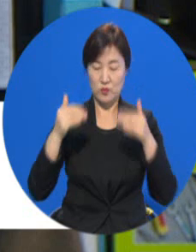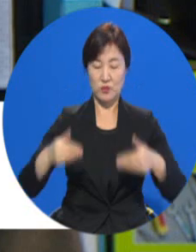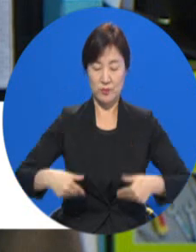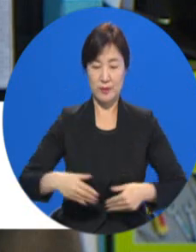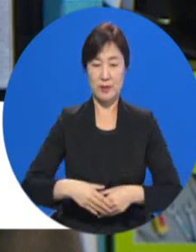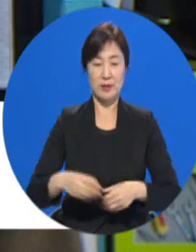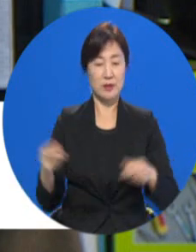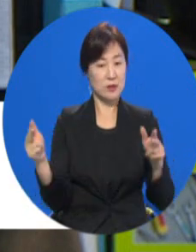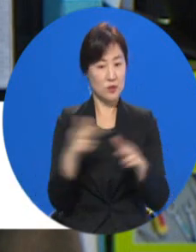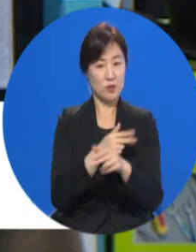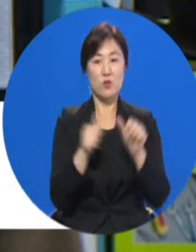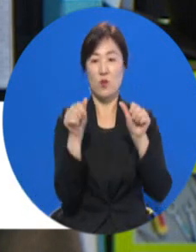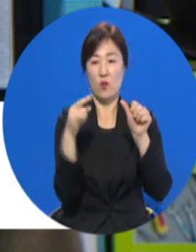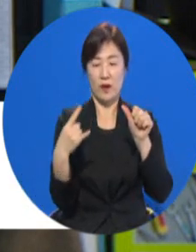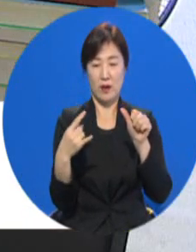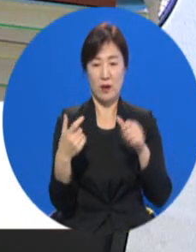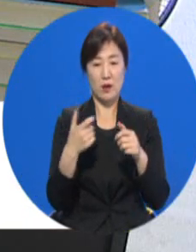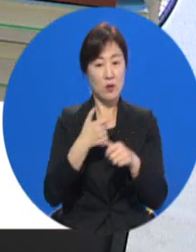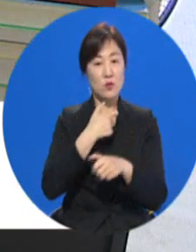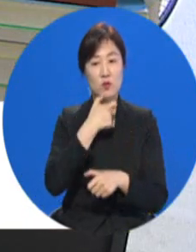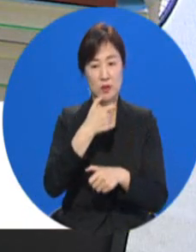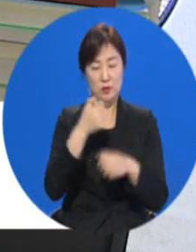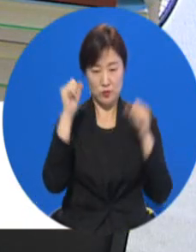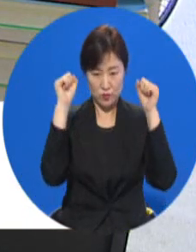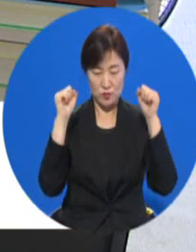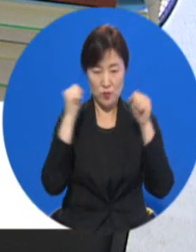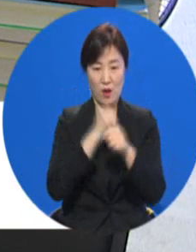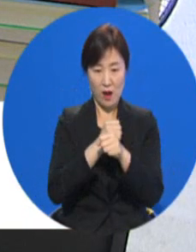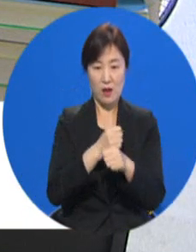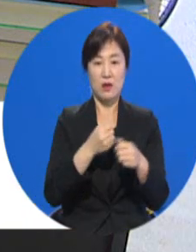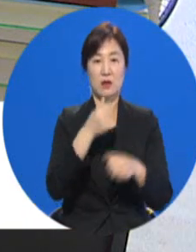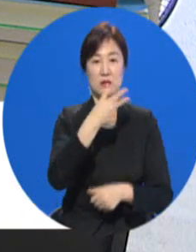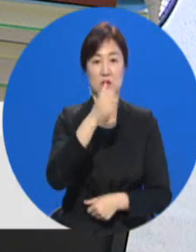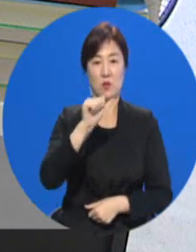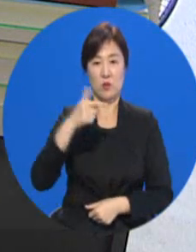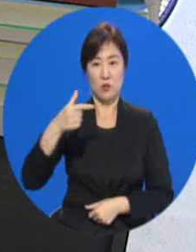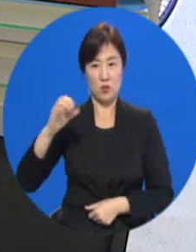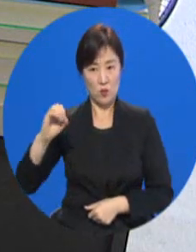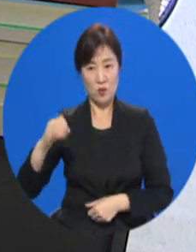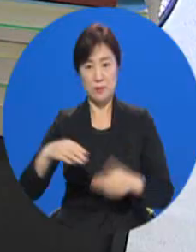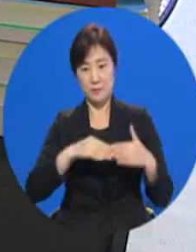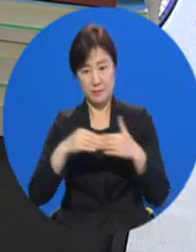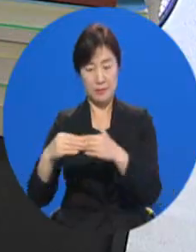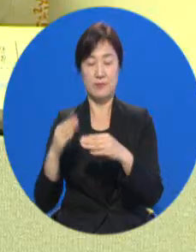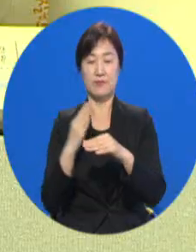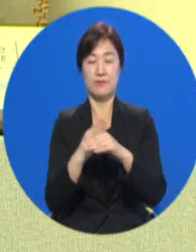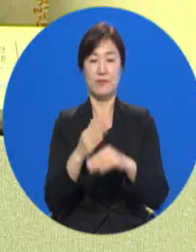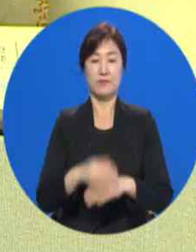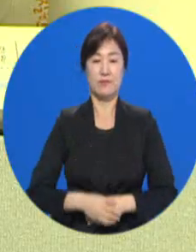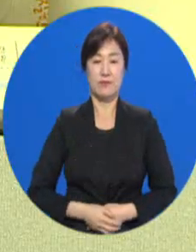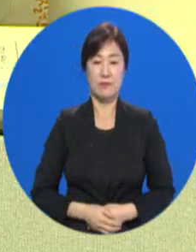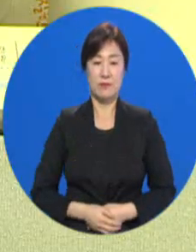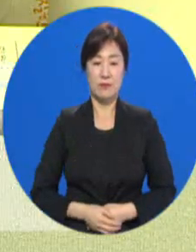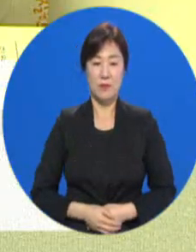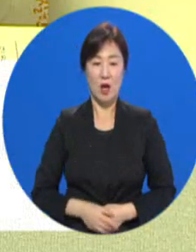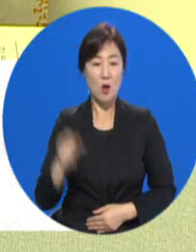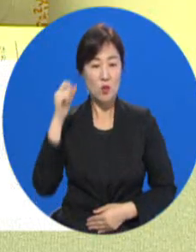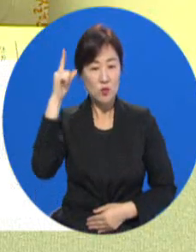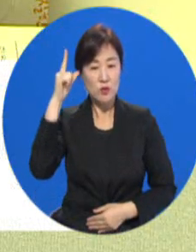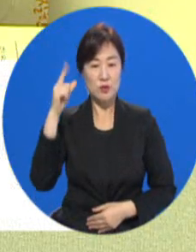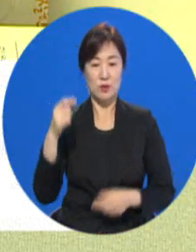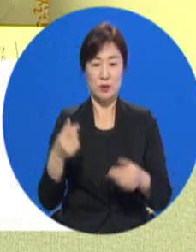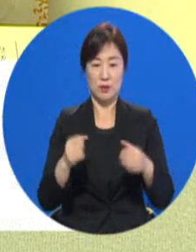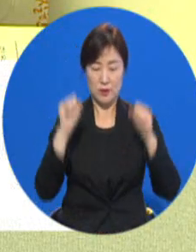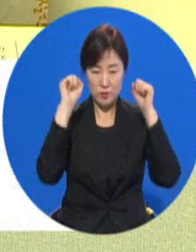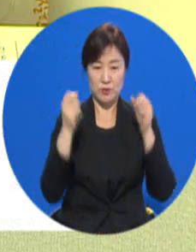일주일에 5번 60분 운동하자는 7560 운동 선도학교도 운영하고 있습니다. 또 우수학교